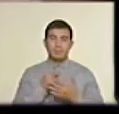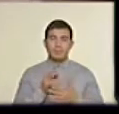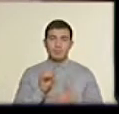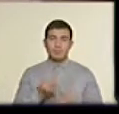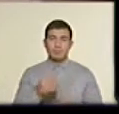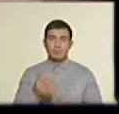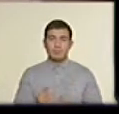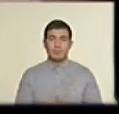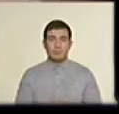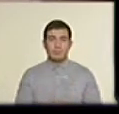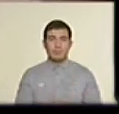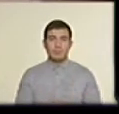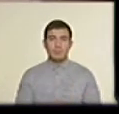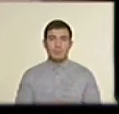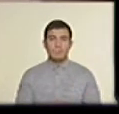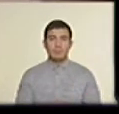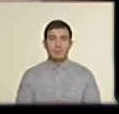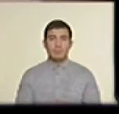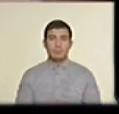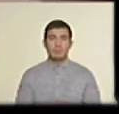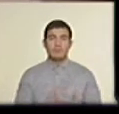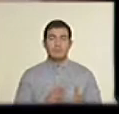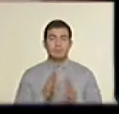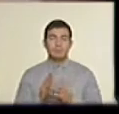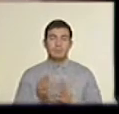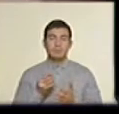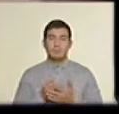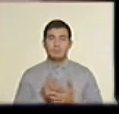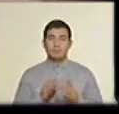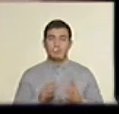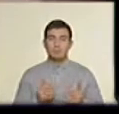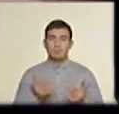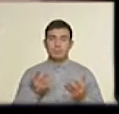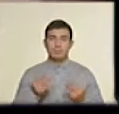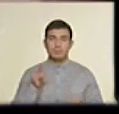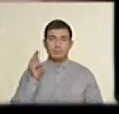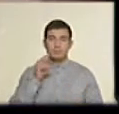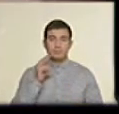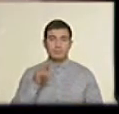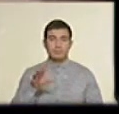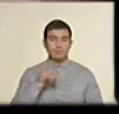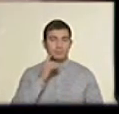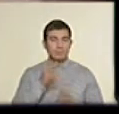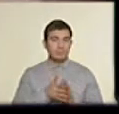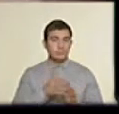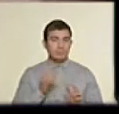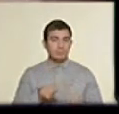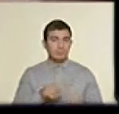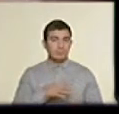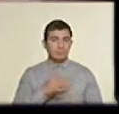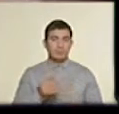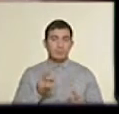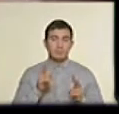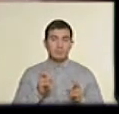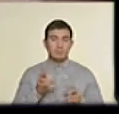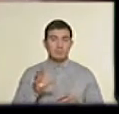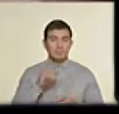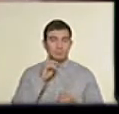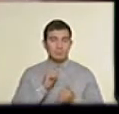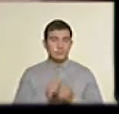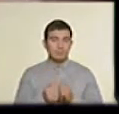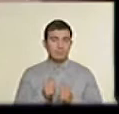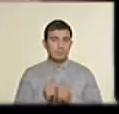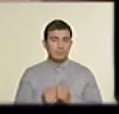mumkin. Demak, aziz o'quvchilar, bugungi mavzuyimiz sizlarga tushunarli bo'lgan bo'lsa, mavzuyimizni mustahkamlash